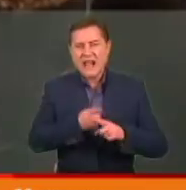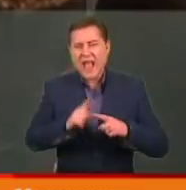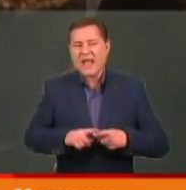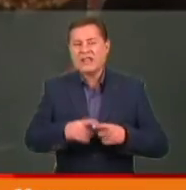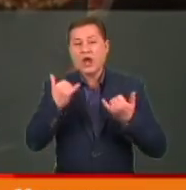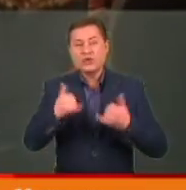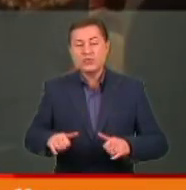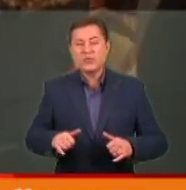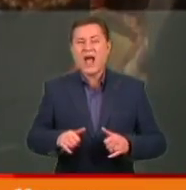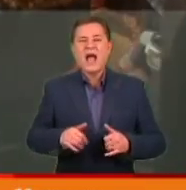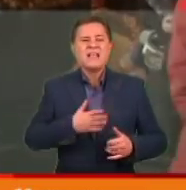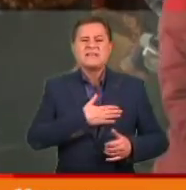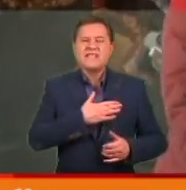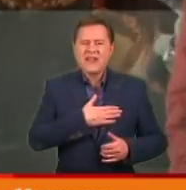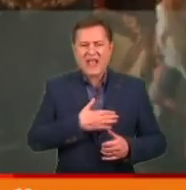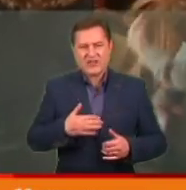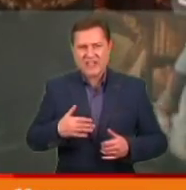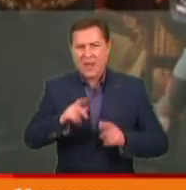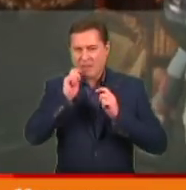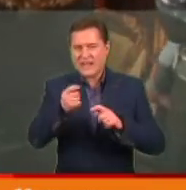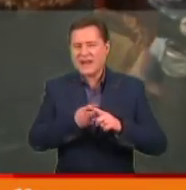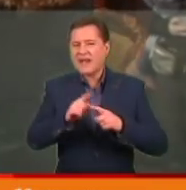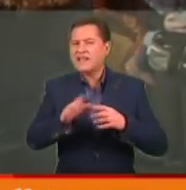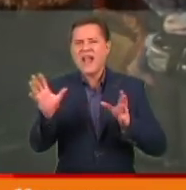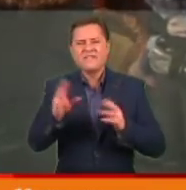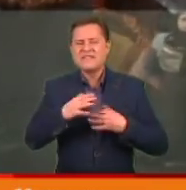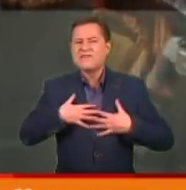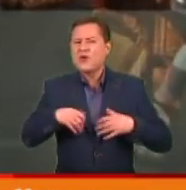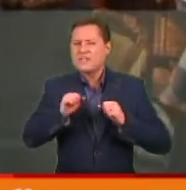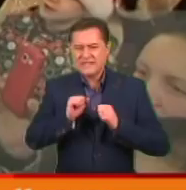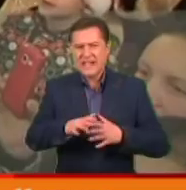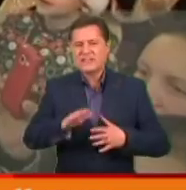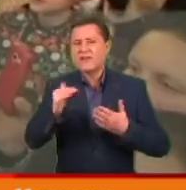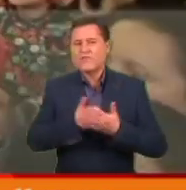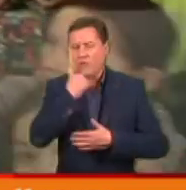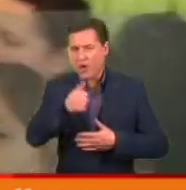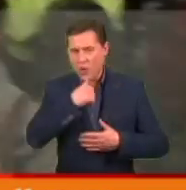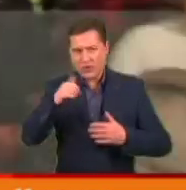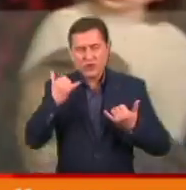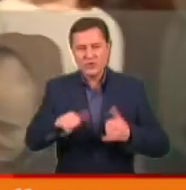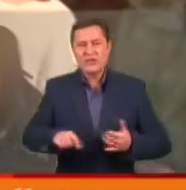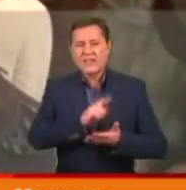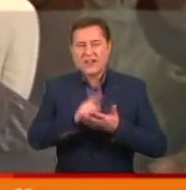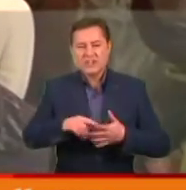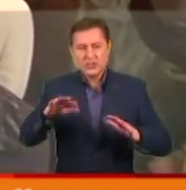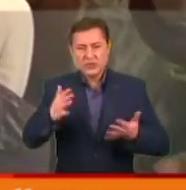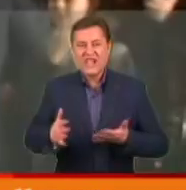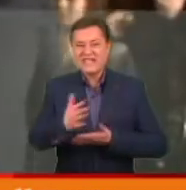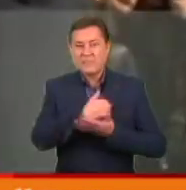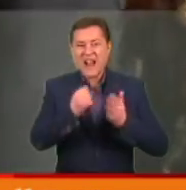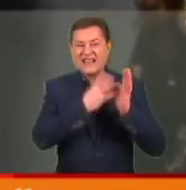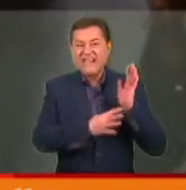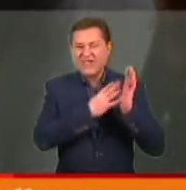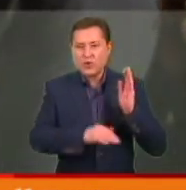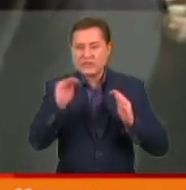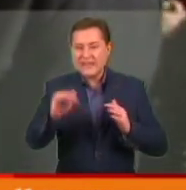Сердечні подарунки – це ті подарунки, які робляться від всього серця, і в Новий рік чудеса повинні случатися. На здорове сердечко для дівчинки зібрали 90